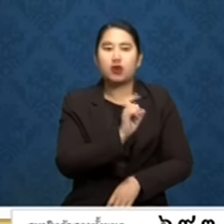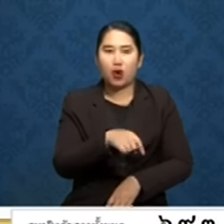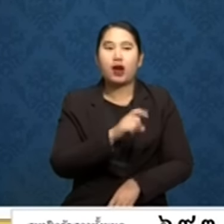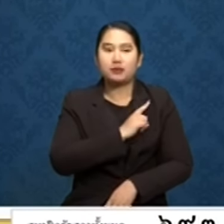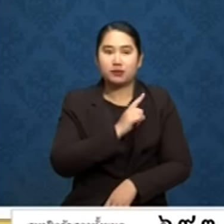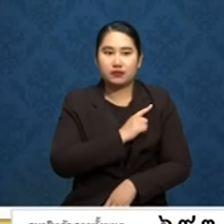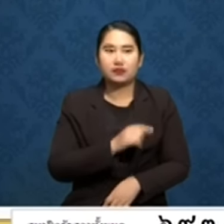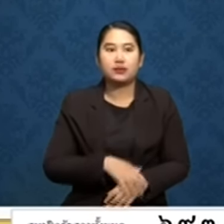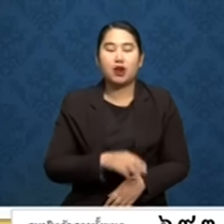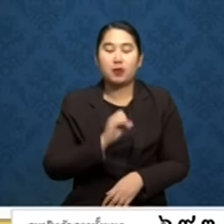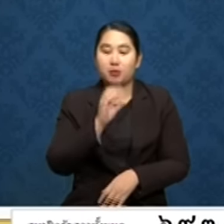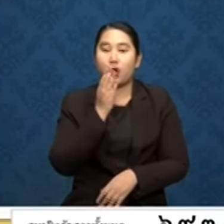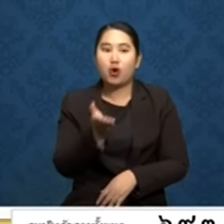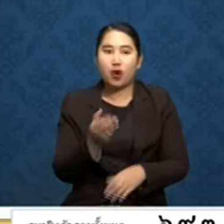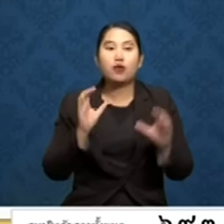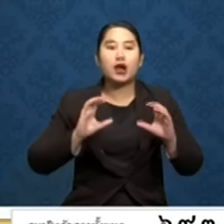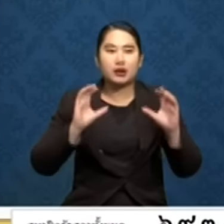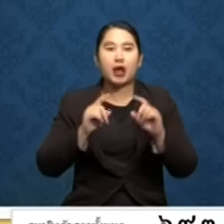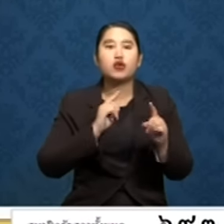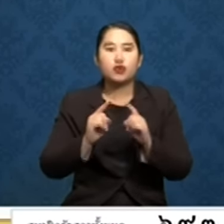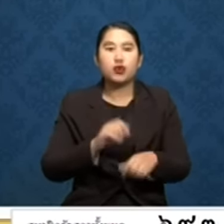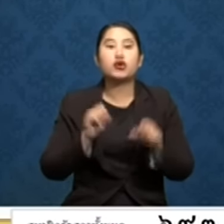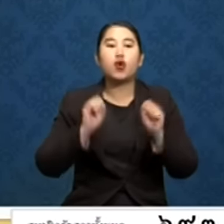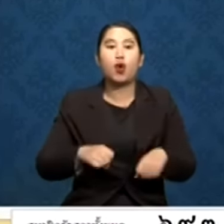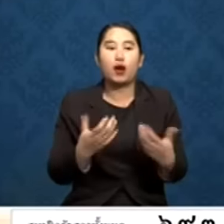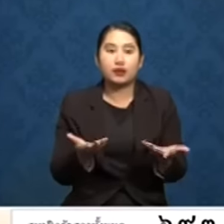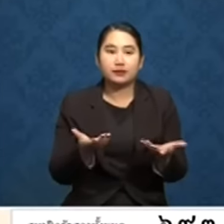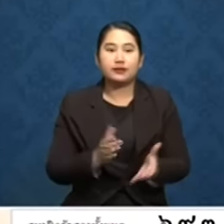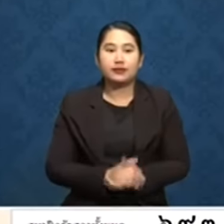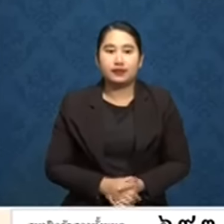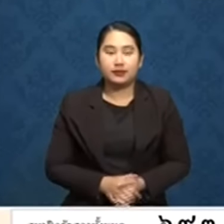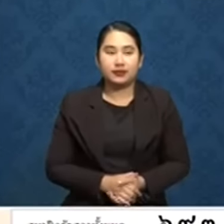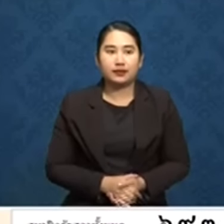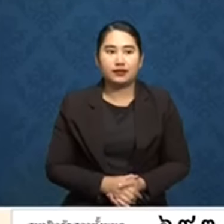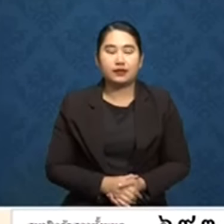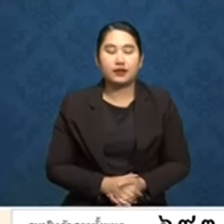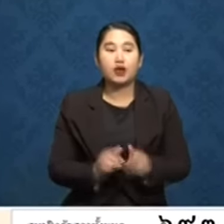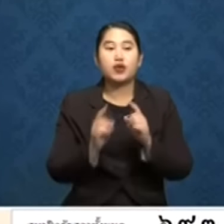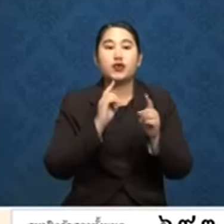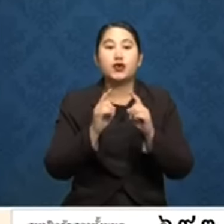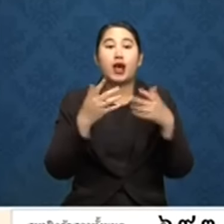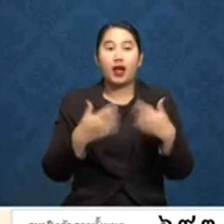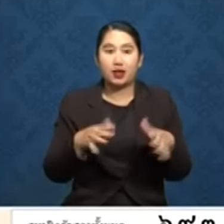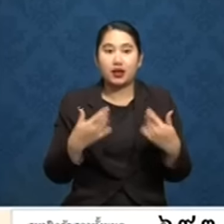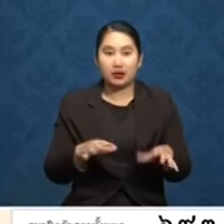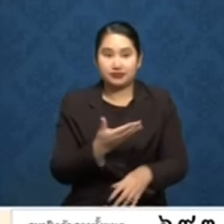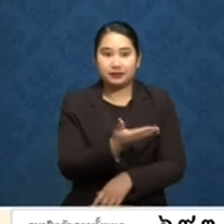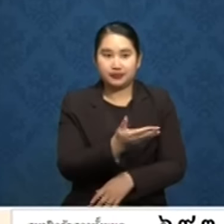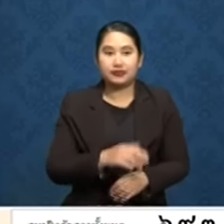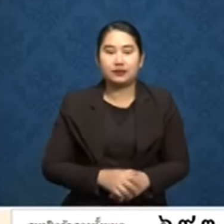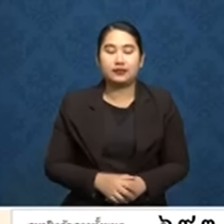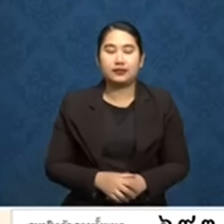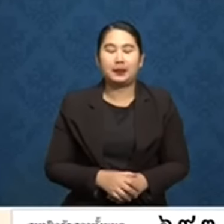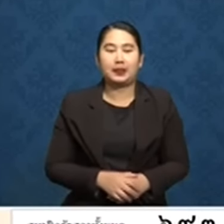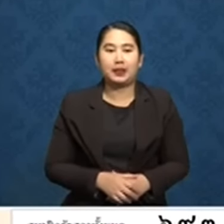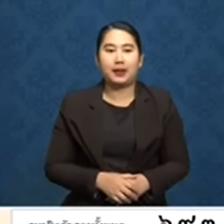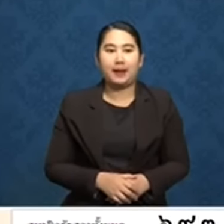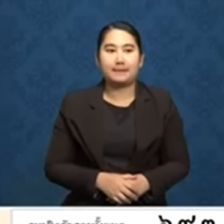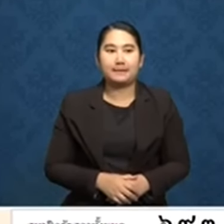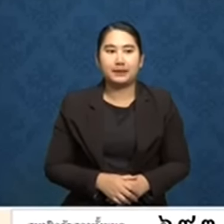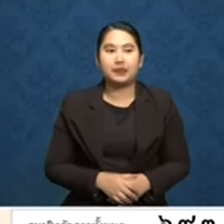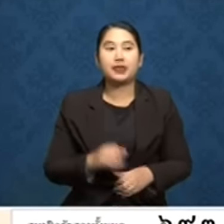ในฐานะ ครับ วิฝ่ายค้านตามนี ้ครับก็หารือแล้วนะครับเชิญครับคุณครูบาลิตประท้วงนะเอาเฉพา